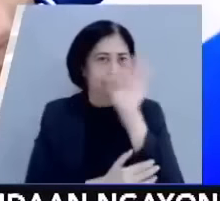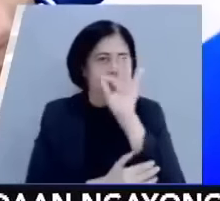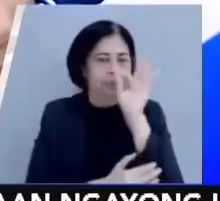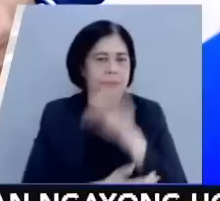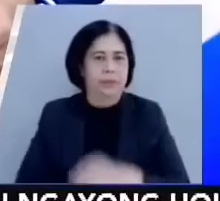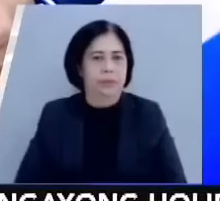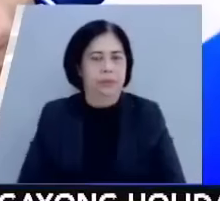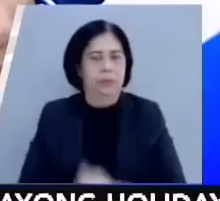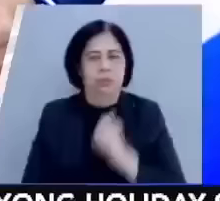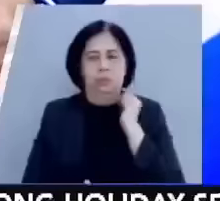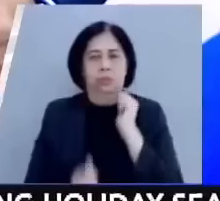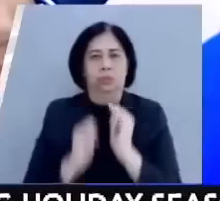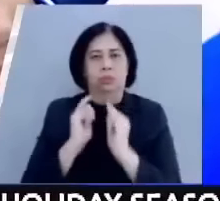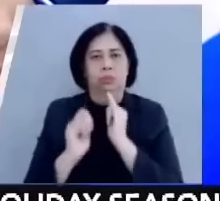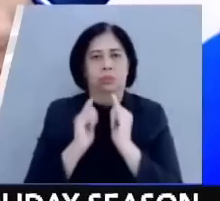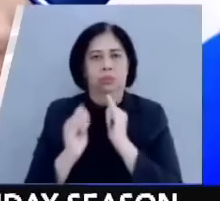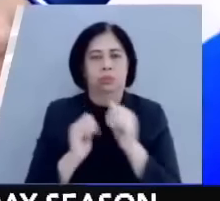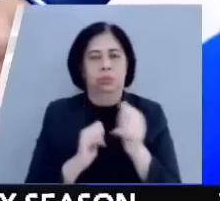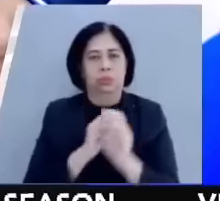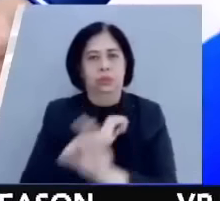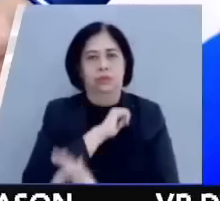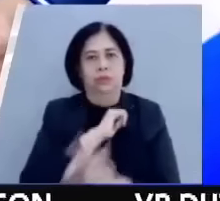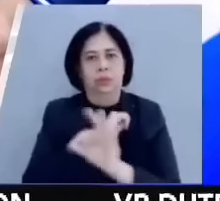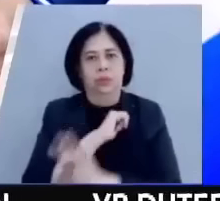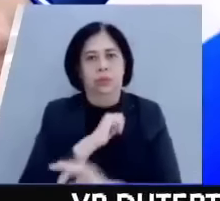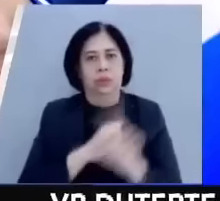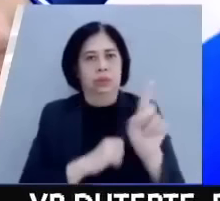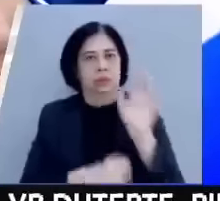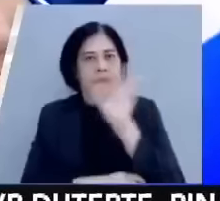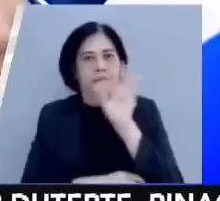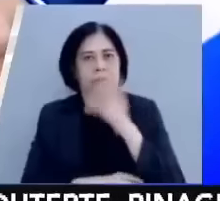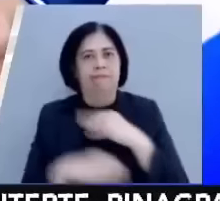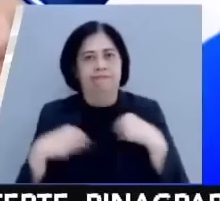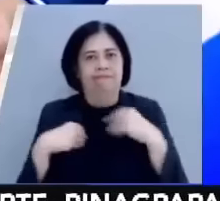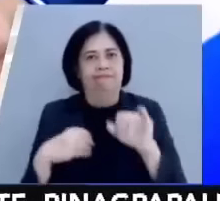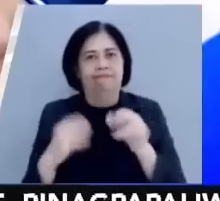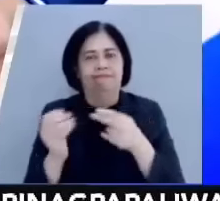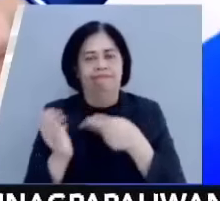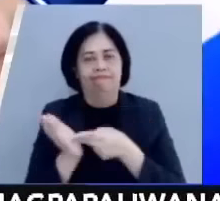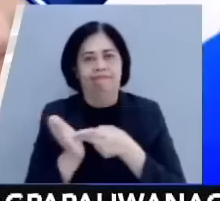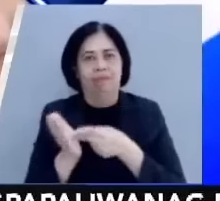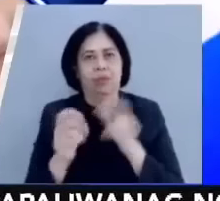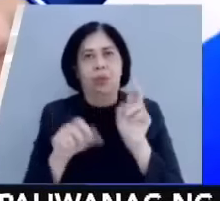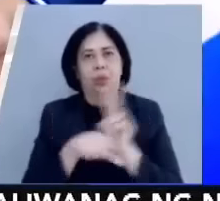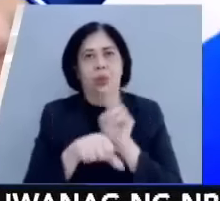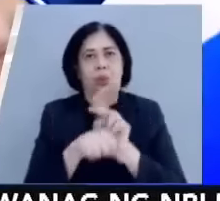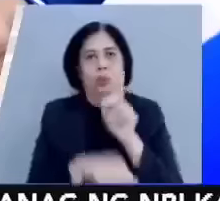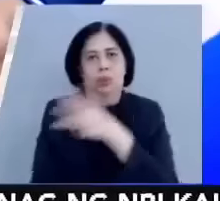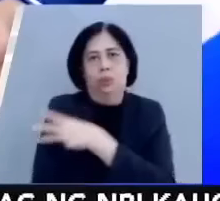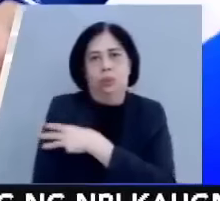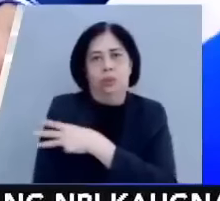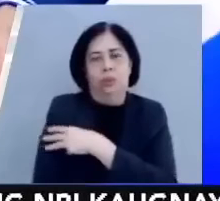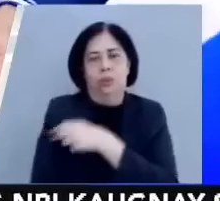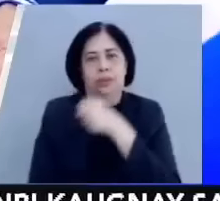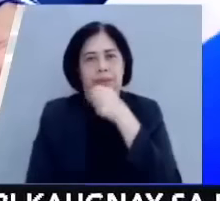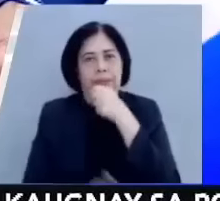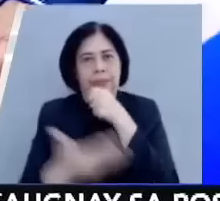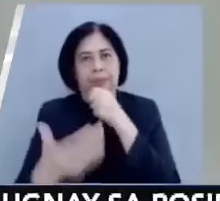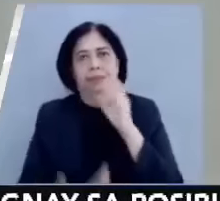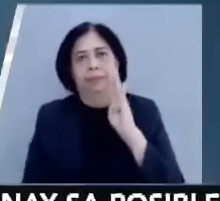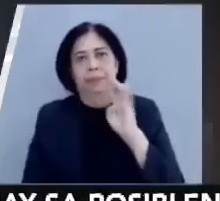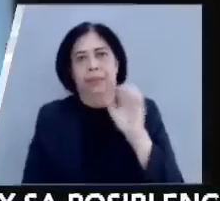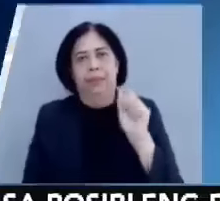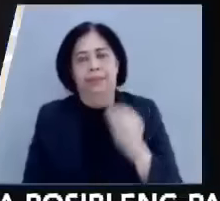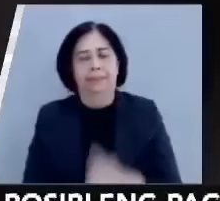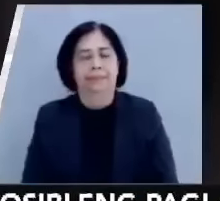magbigay ng paliwanag ang dayuhan habang isang Pinoy aminadong gumagamit ng marijuana. May unang balita si Bea Pinlac.